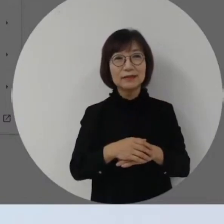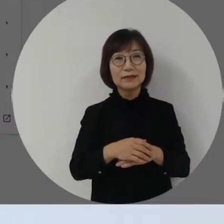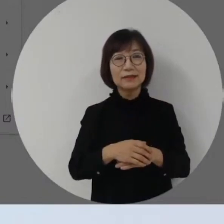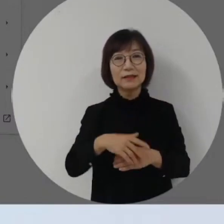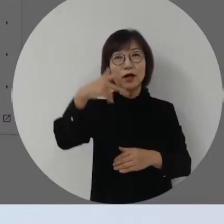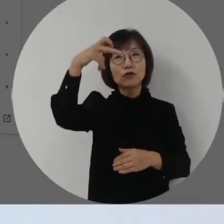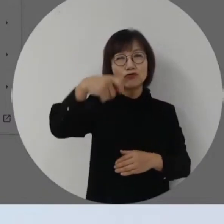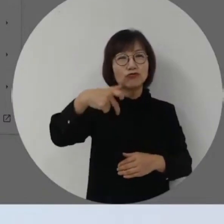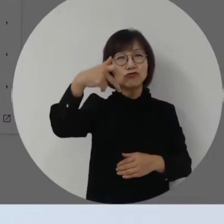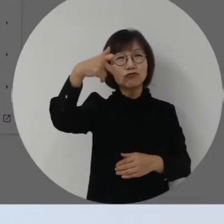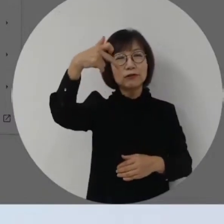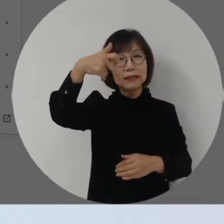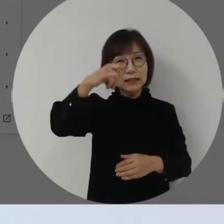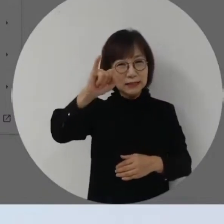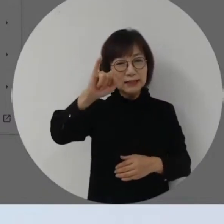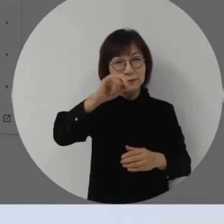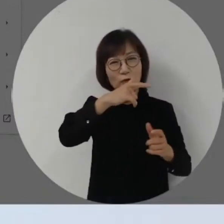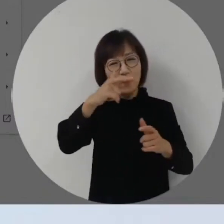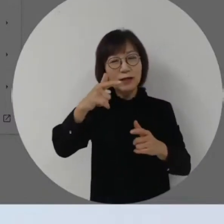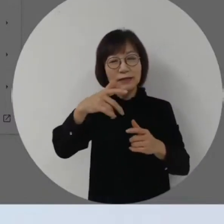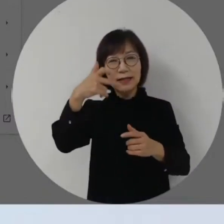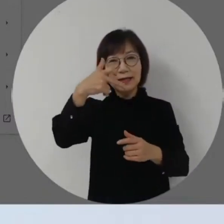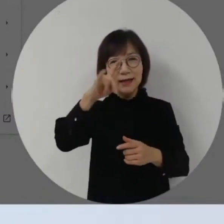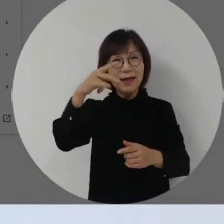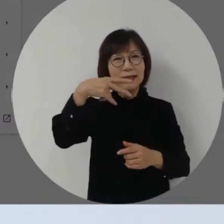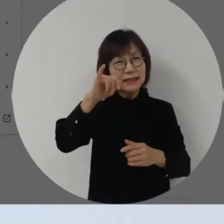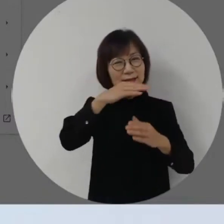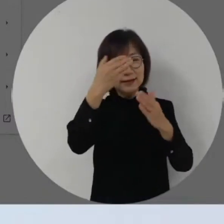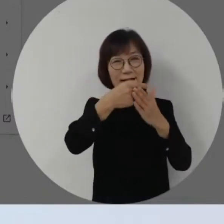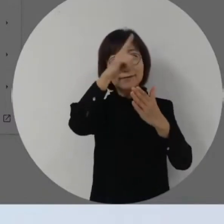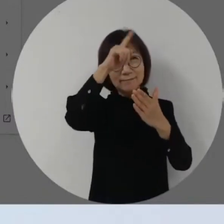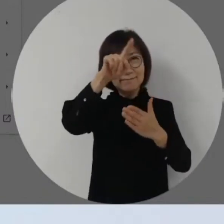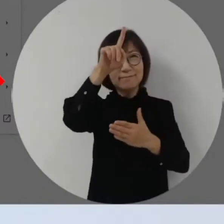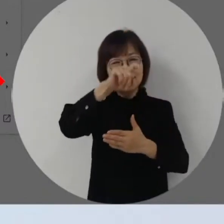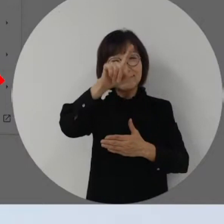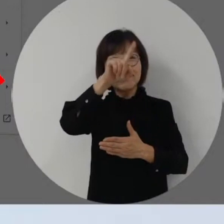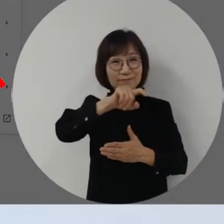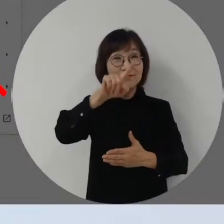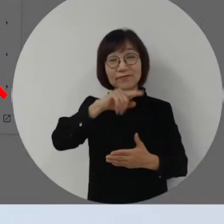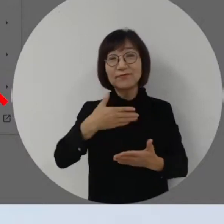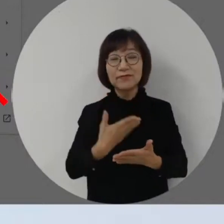이렇게 해주고 인터넷 사용 기록 삭제해 줍니다.